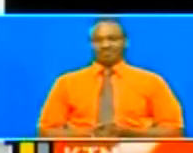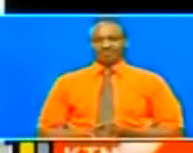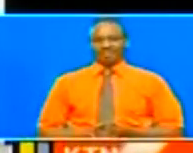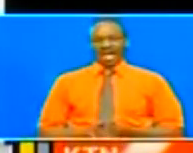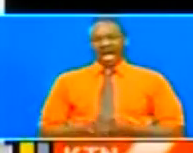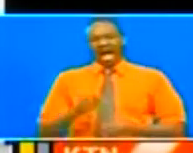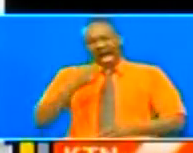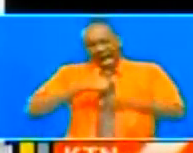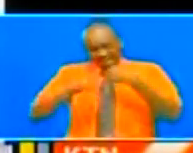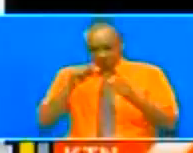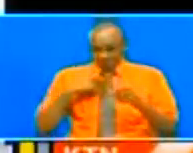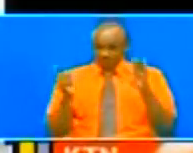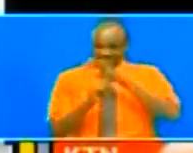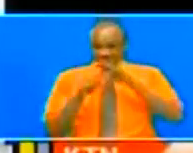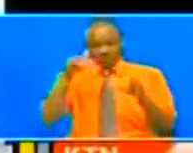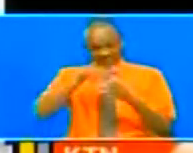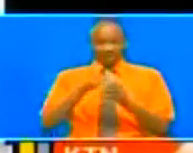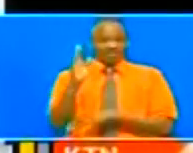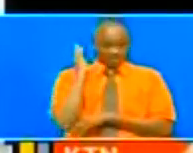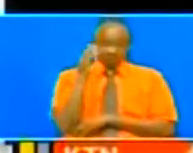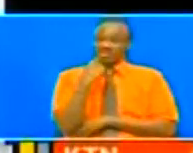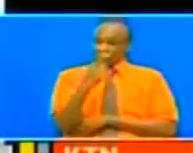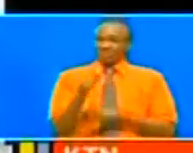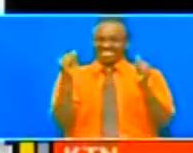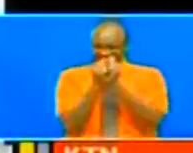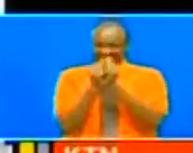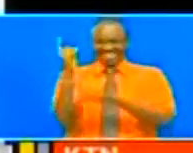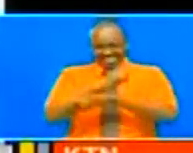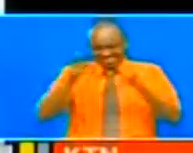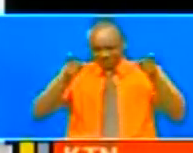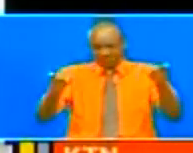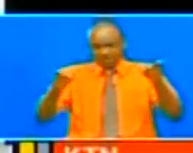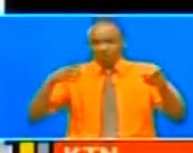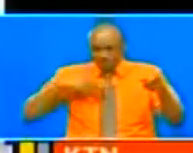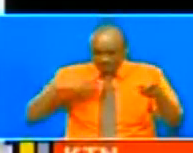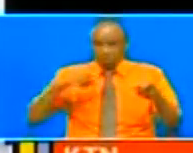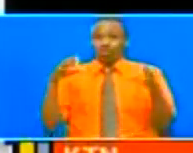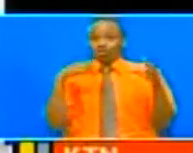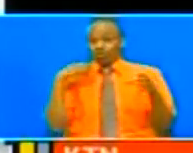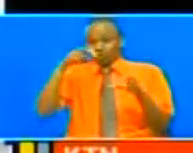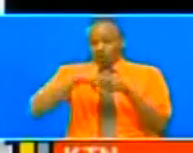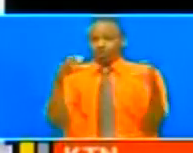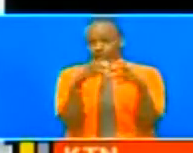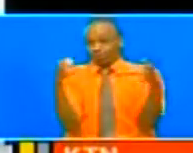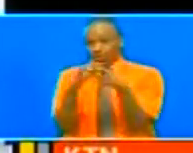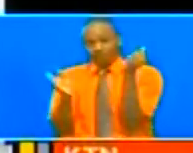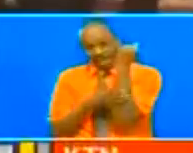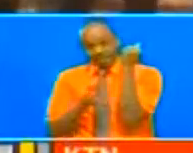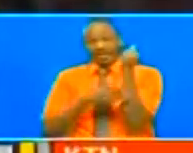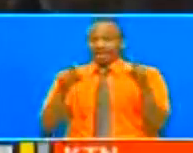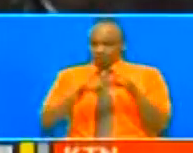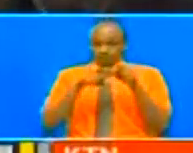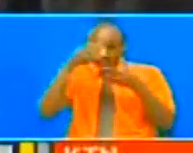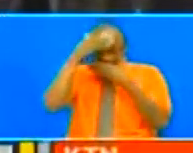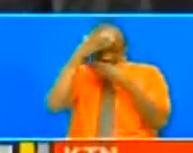Hatua ya waziri wa usalama wa ndani Joseph Nkaiseri ya kutoa siku 10 kwa wanaopewa misimamo mikali na wale waliojiunga na kundi haramu la Alshabaab